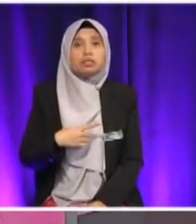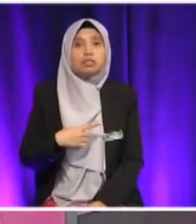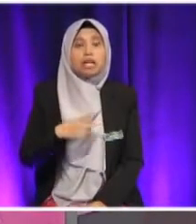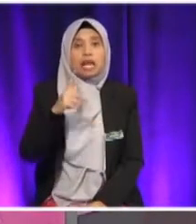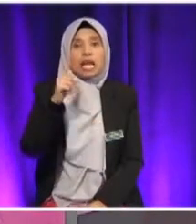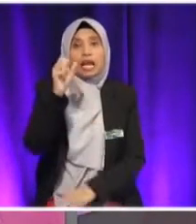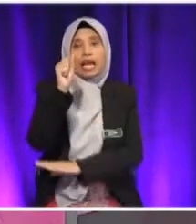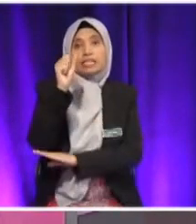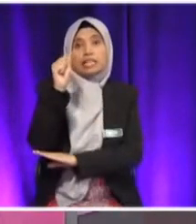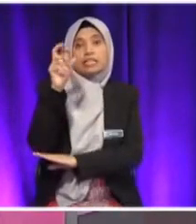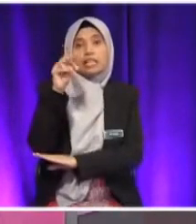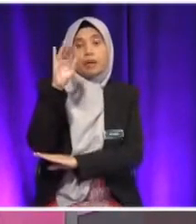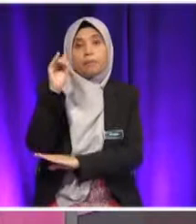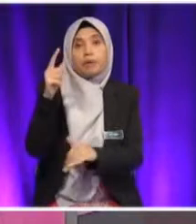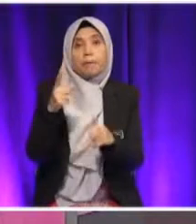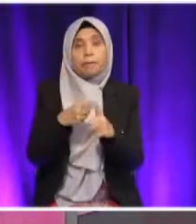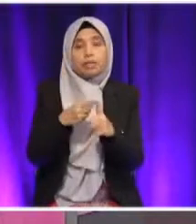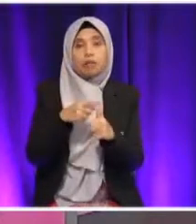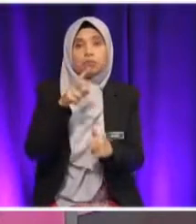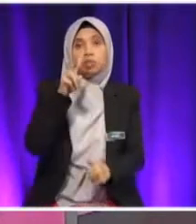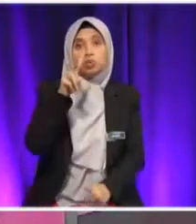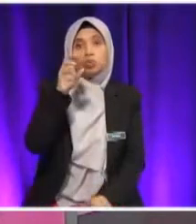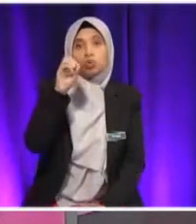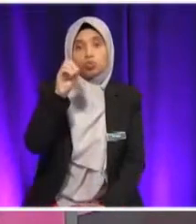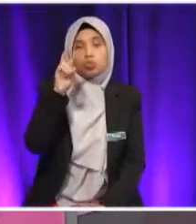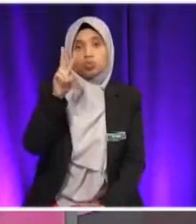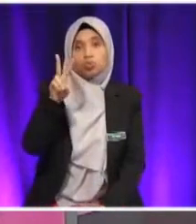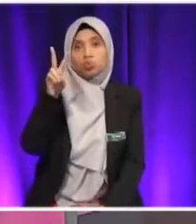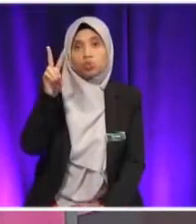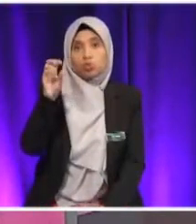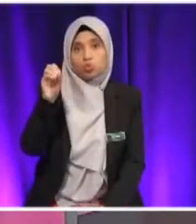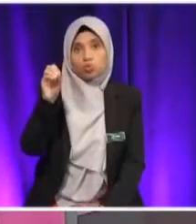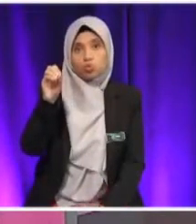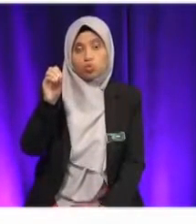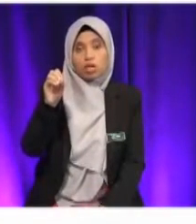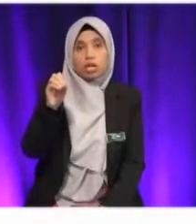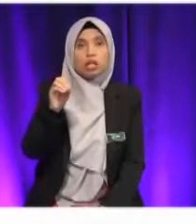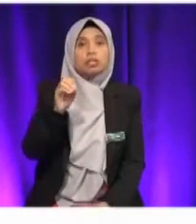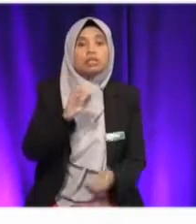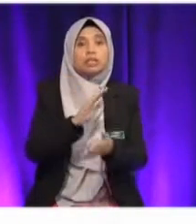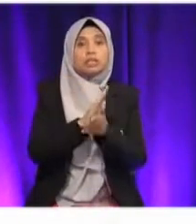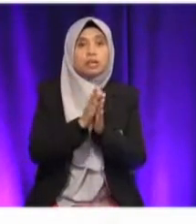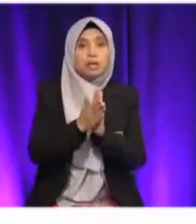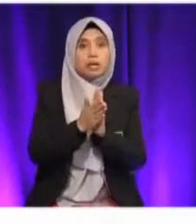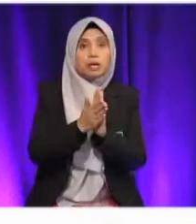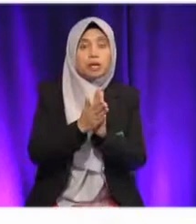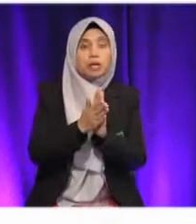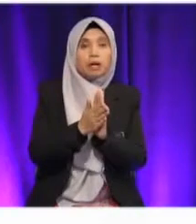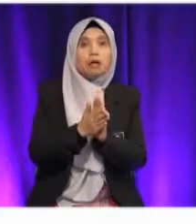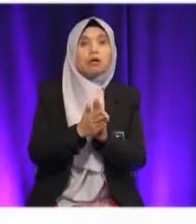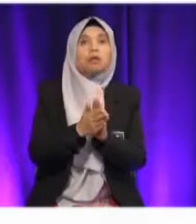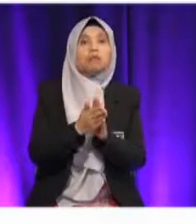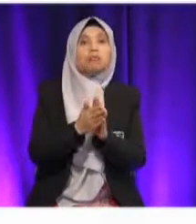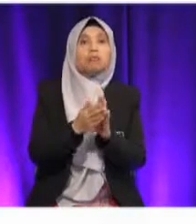KSM yang pertama tahun 2020 ake tidak sini saya enak Terangkan